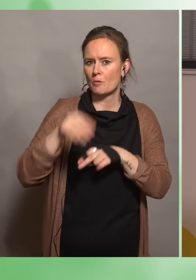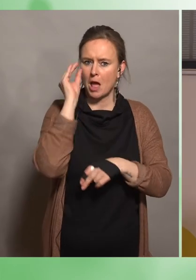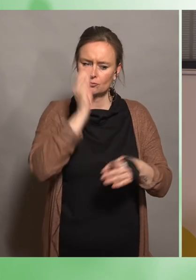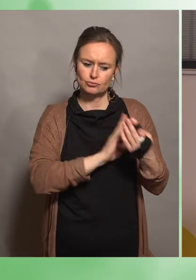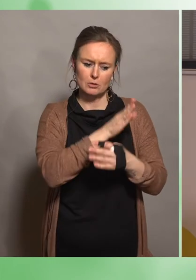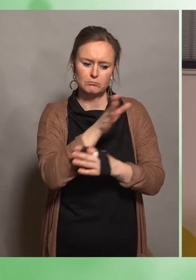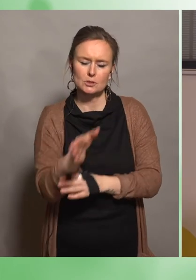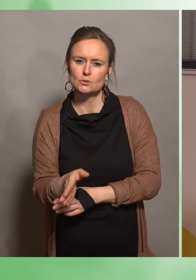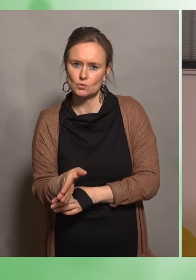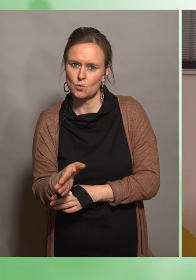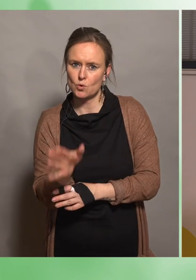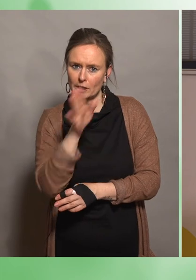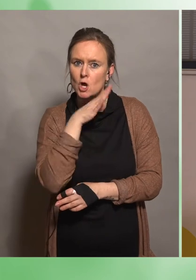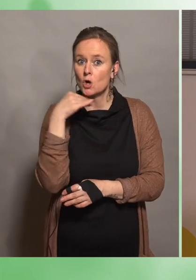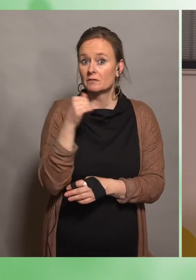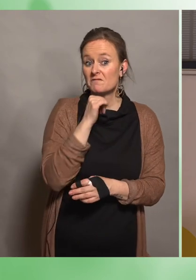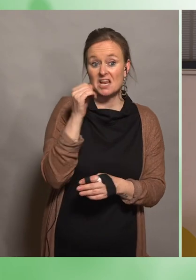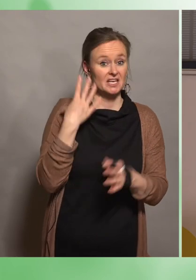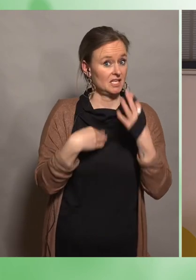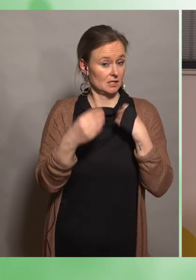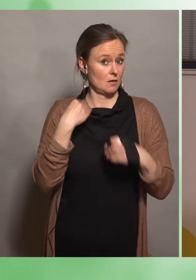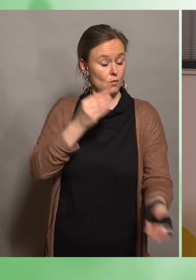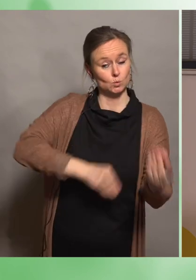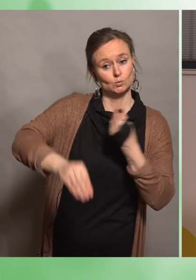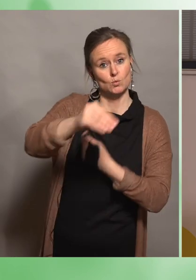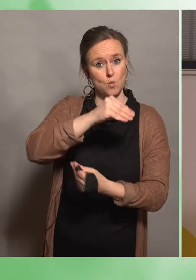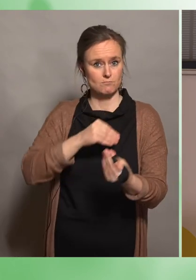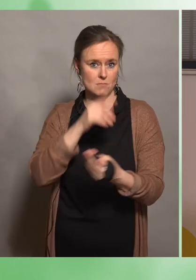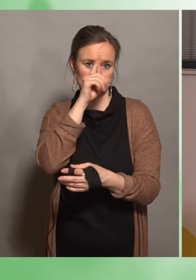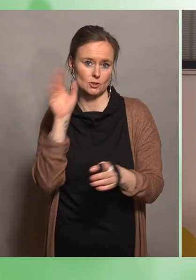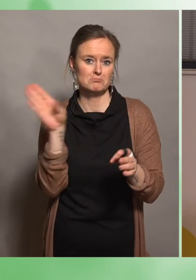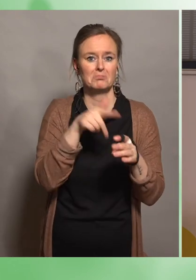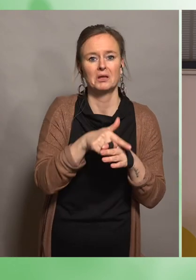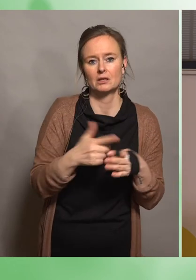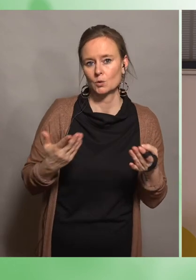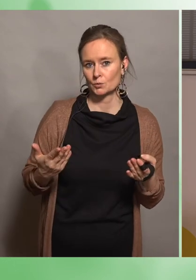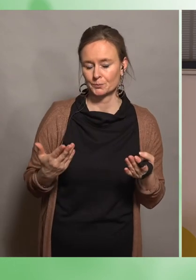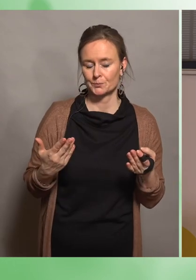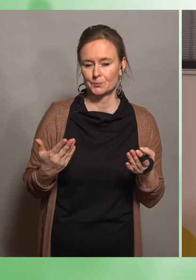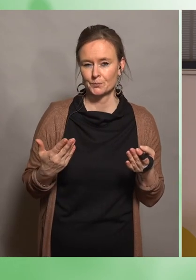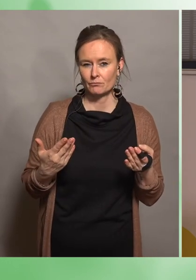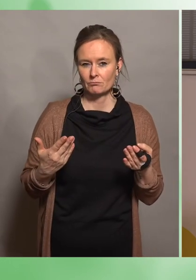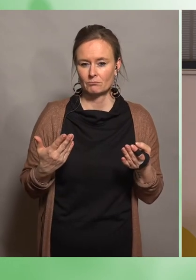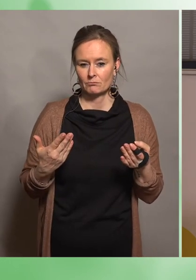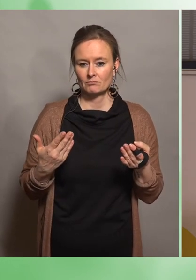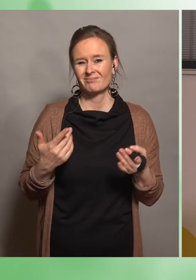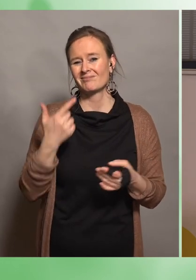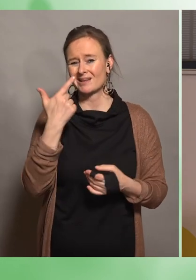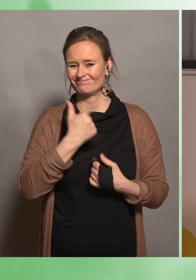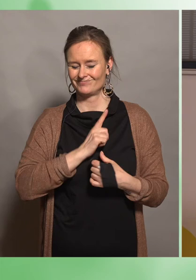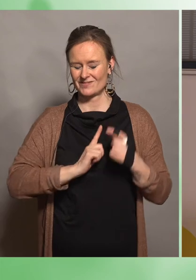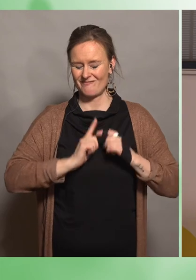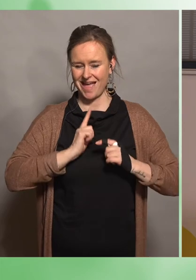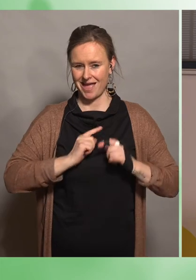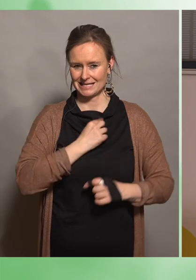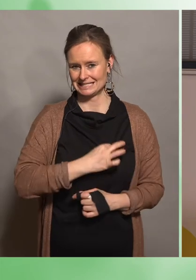viele von uns daher überhaupt nicht gewohnt sind, den Umgang mit Menschen mit Behinderung. Jetzt, 2 Seelen wohnen auch in meiner Brust. Ich weiß, das